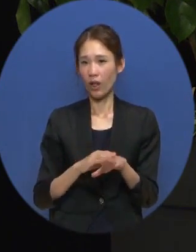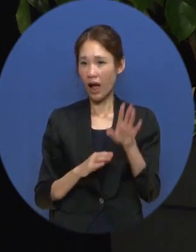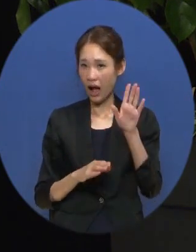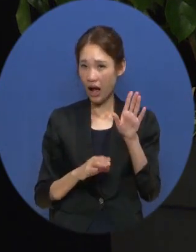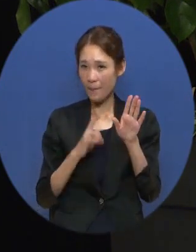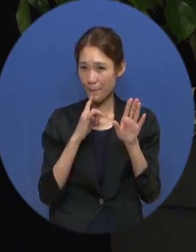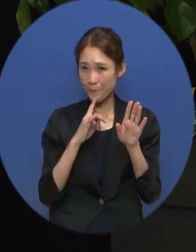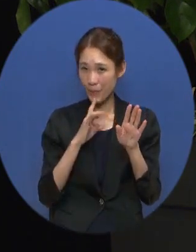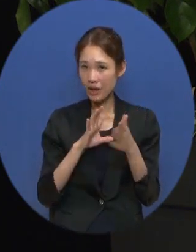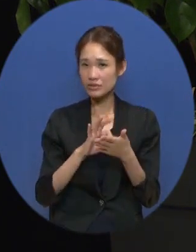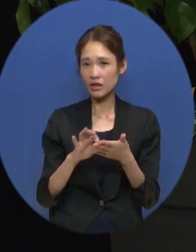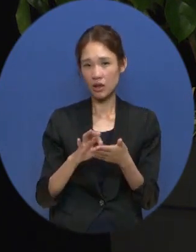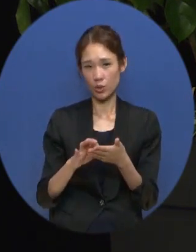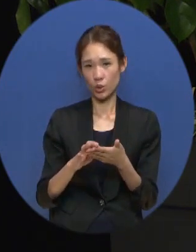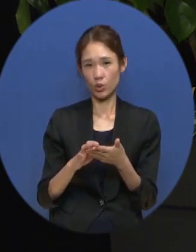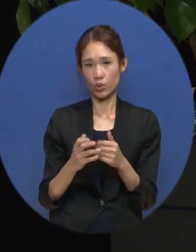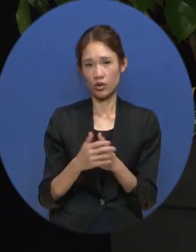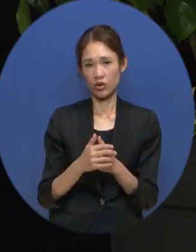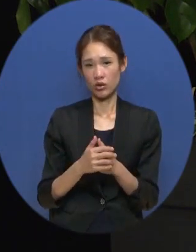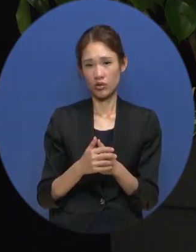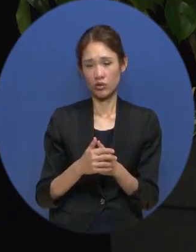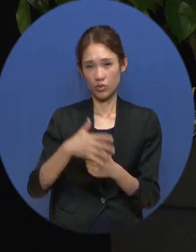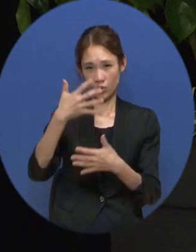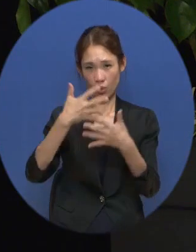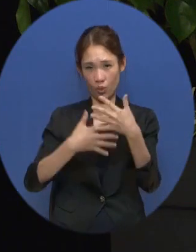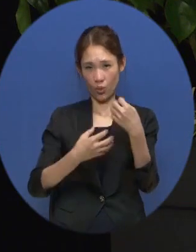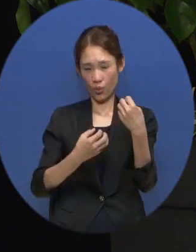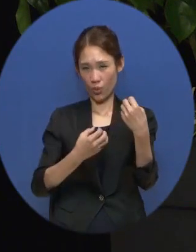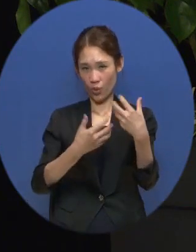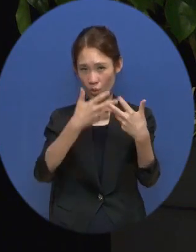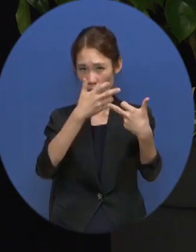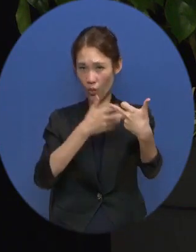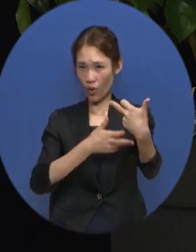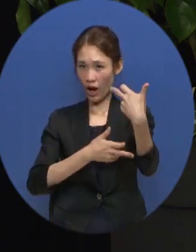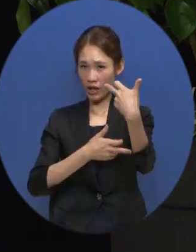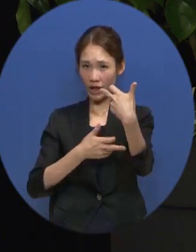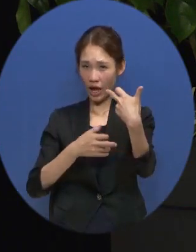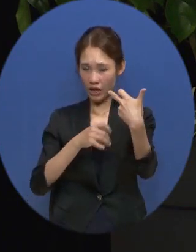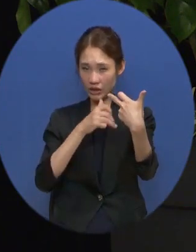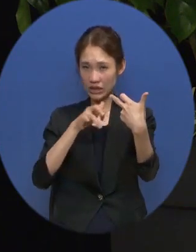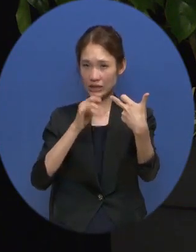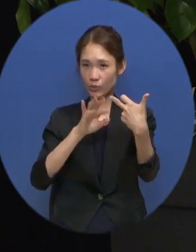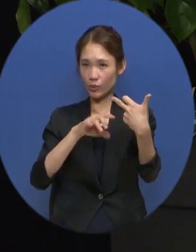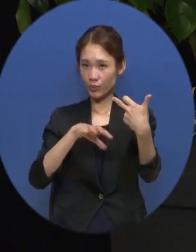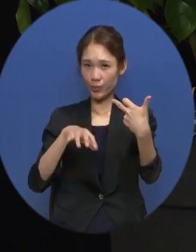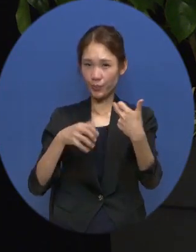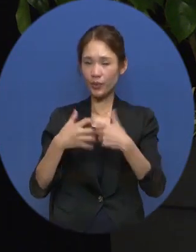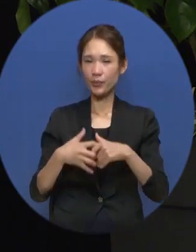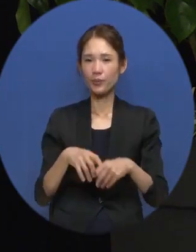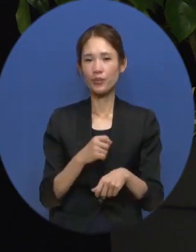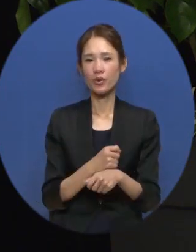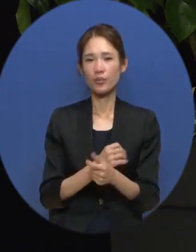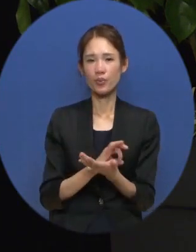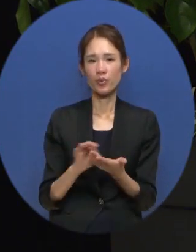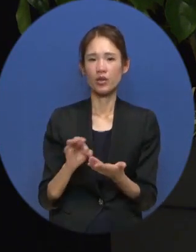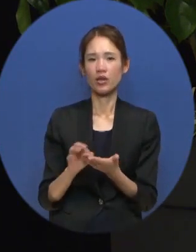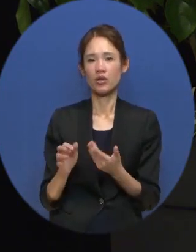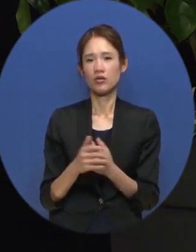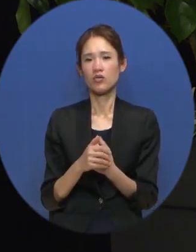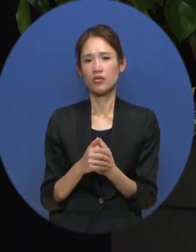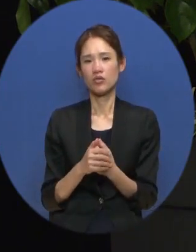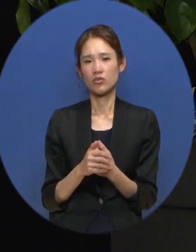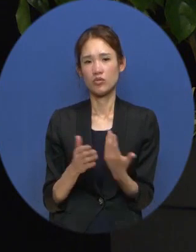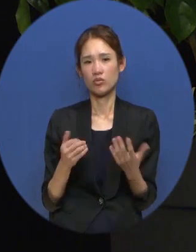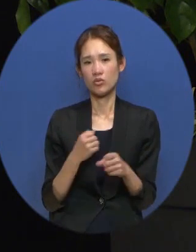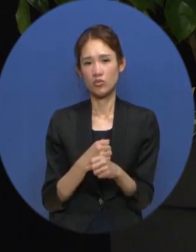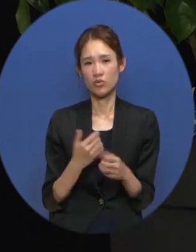한 손으로 일을 하시면서 화상 키보드 쓰시는 분들이 많이 계신데 그 보조공학을 이용을 해서 작업을